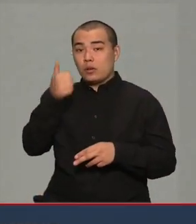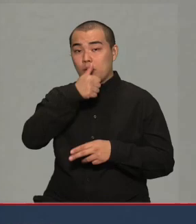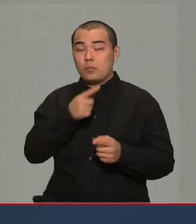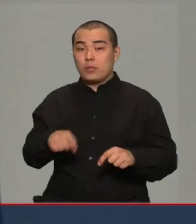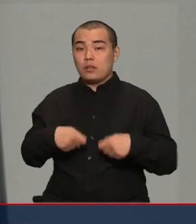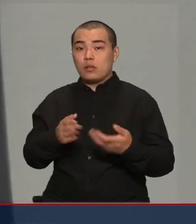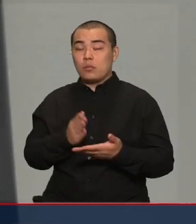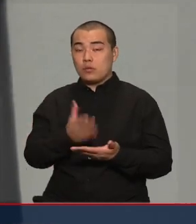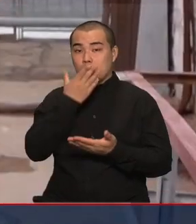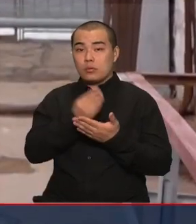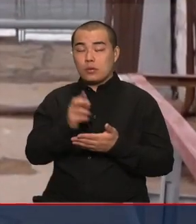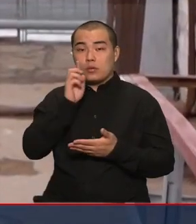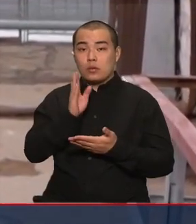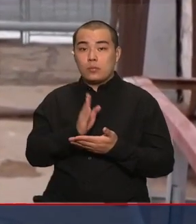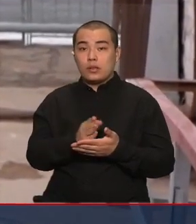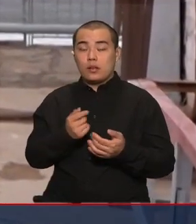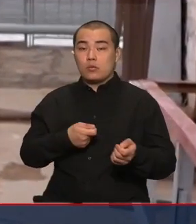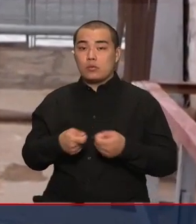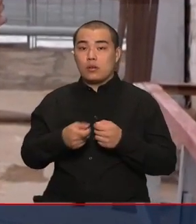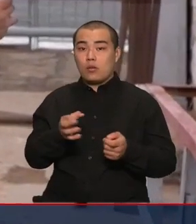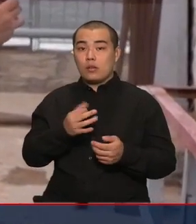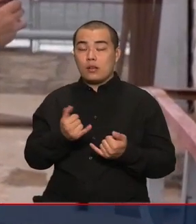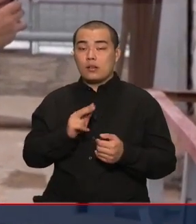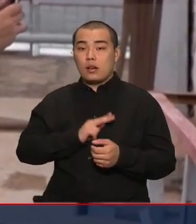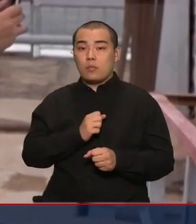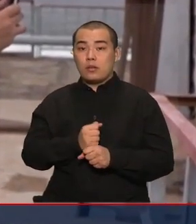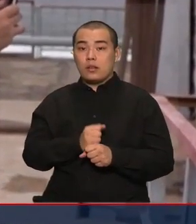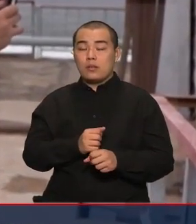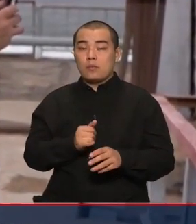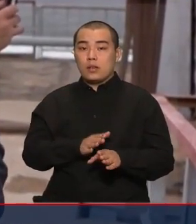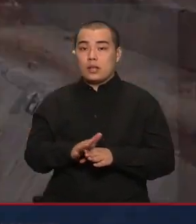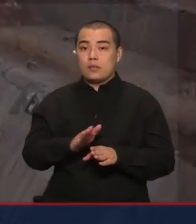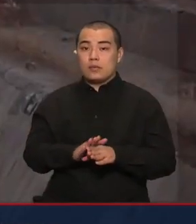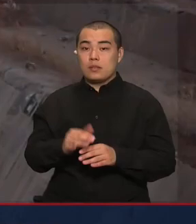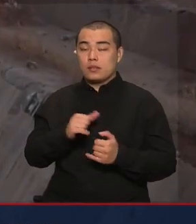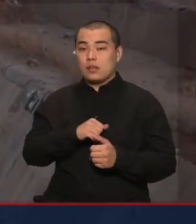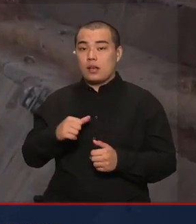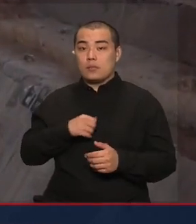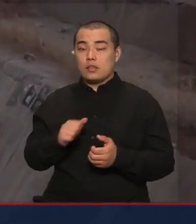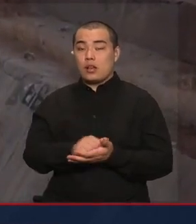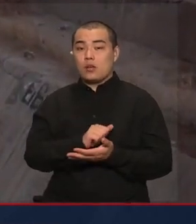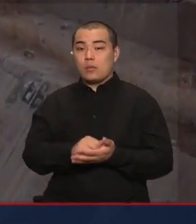перейти в собственность государства. К слову, руководство области приступает к разработке проектно-сметной документации,